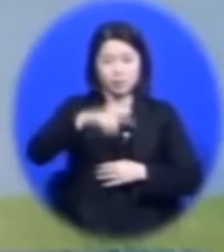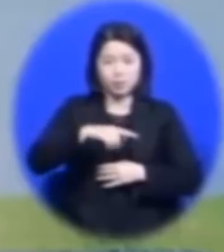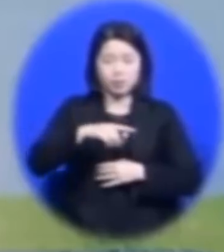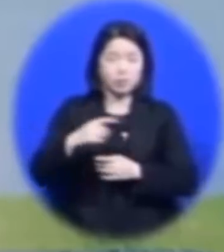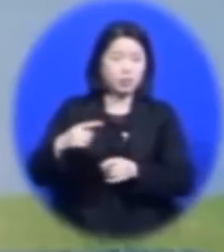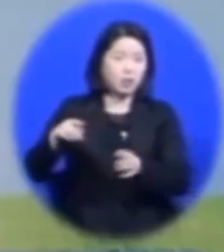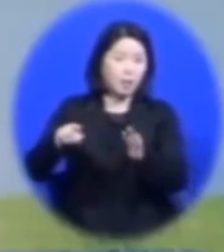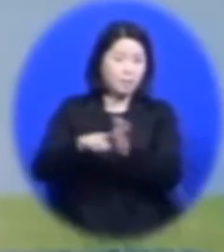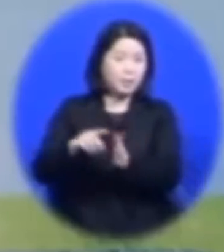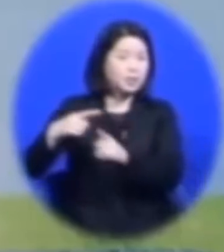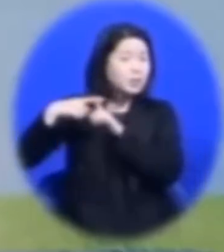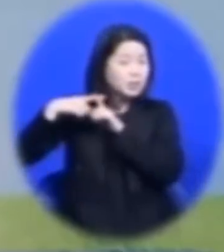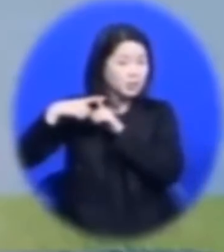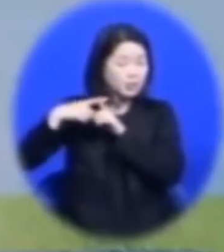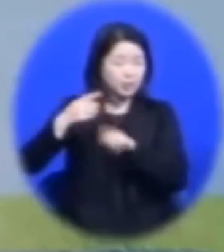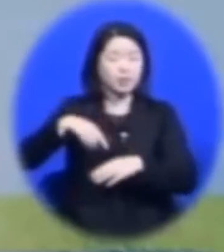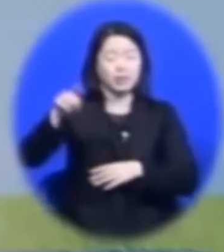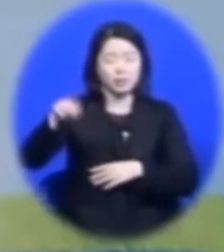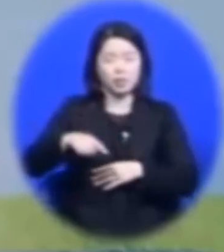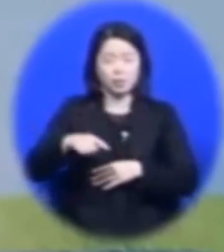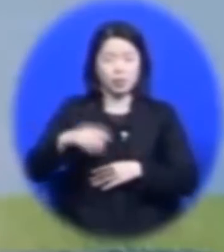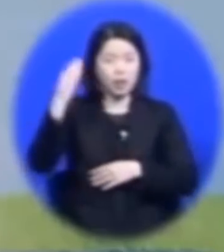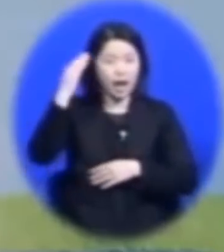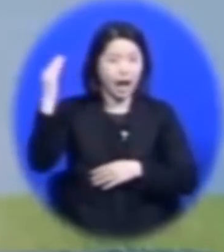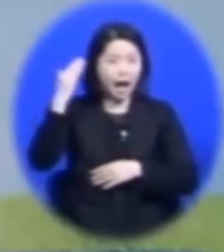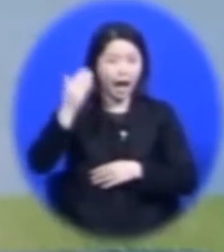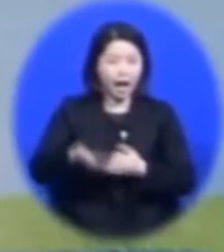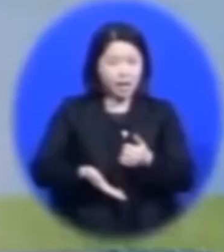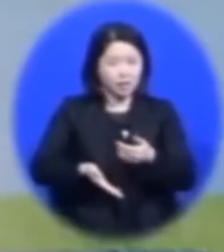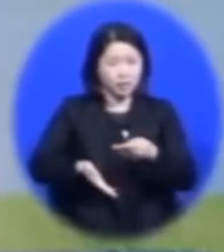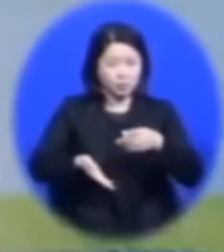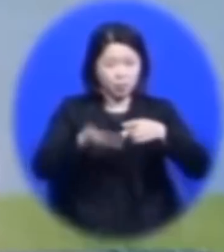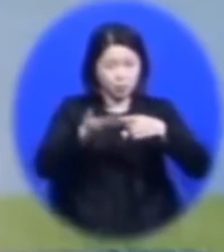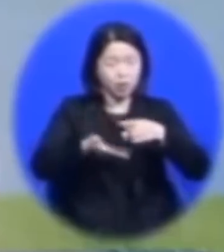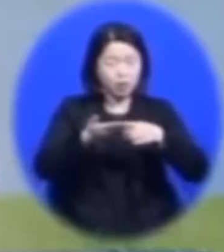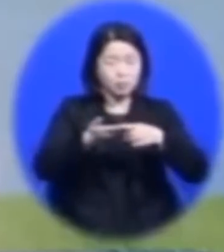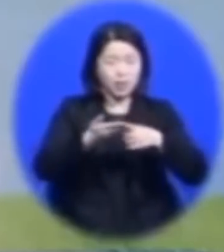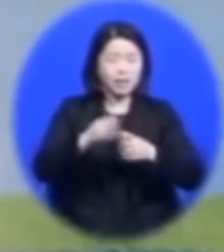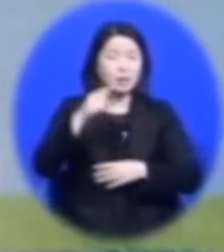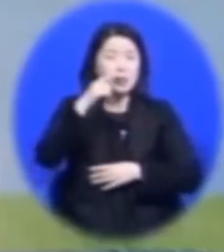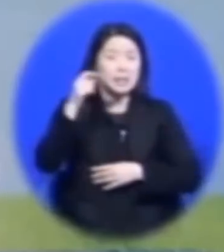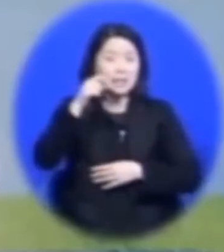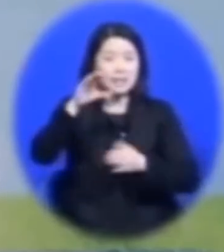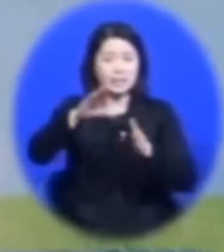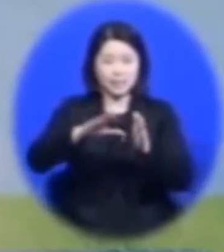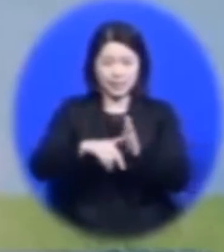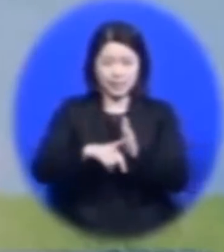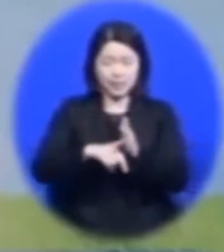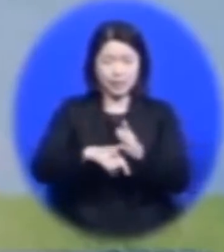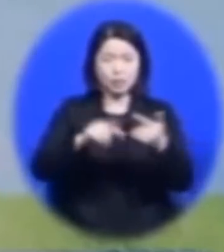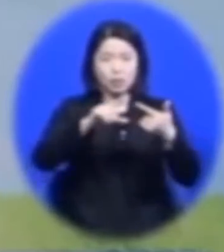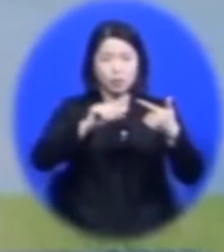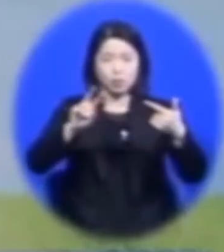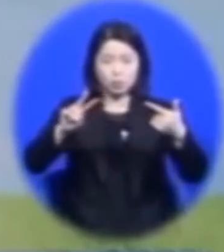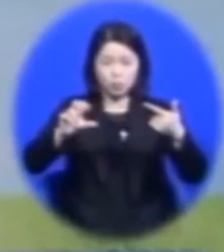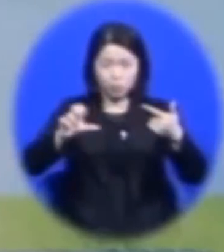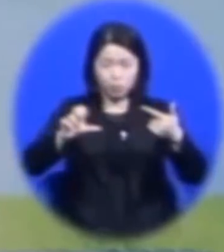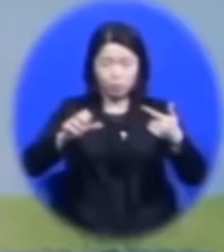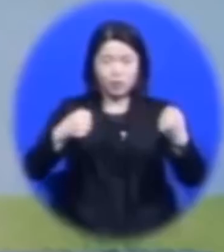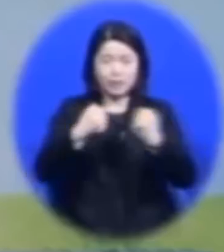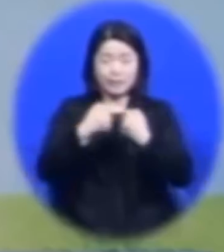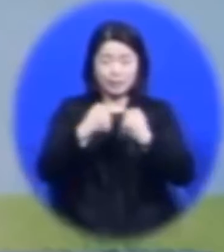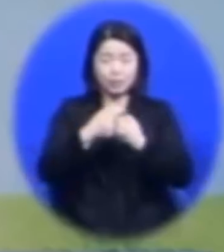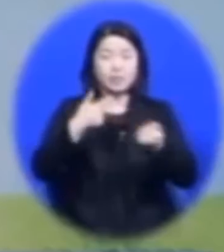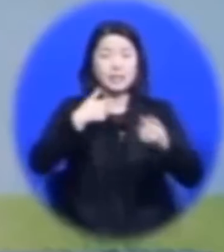한국 선교 초창기에 또 일제시대 때 에 그리고 6.25 동란 겪으면서